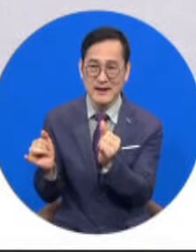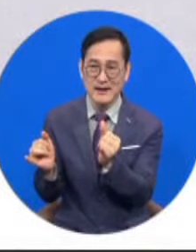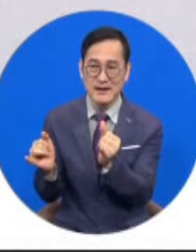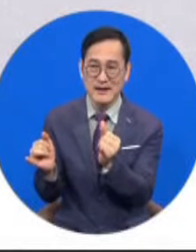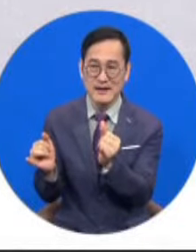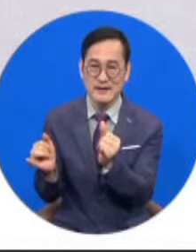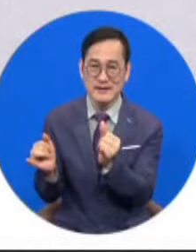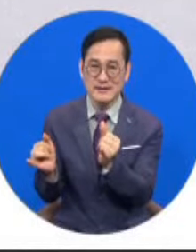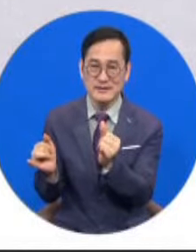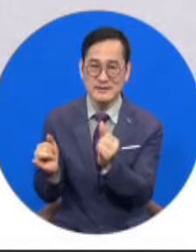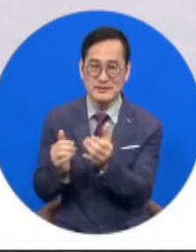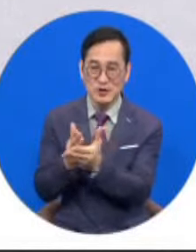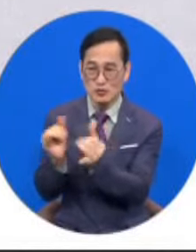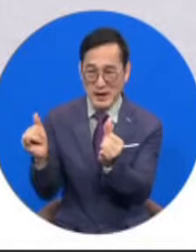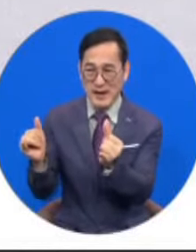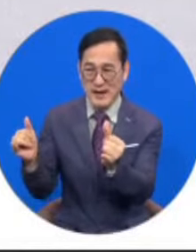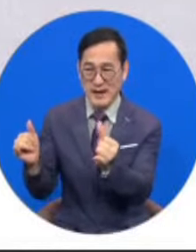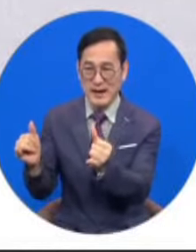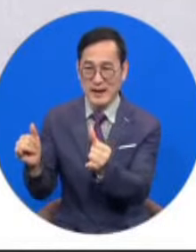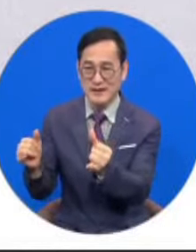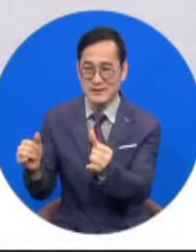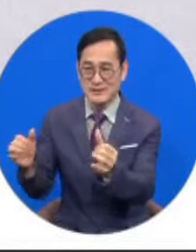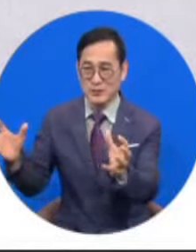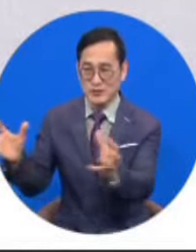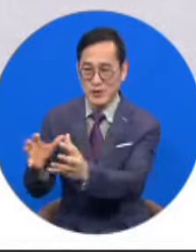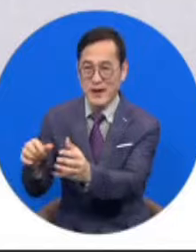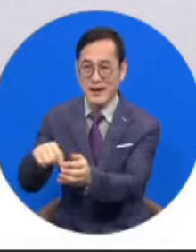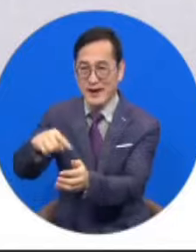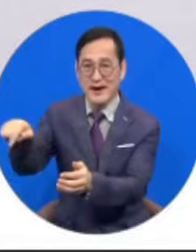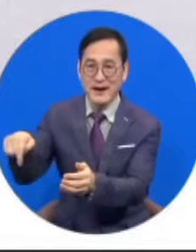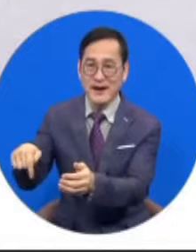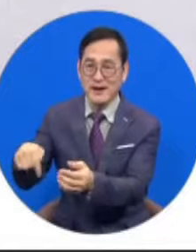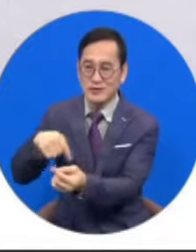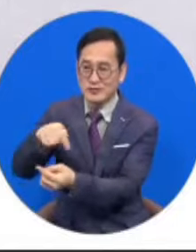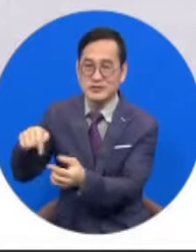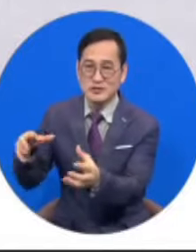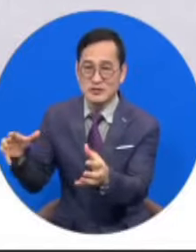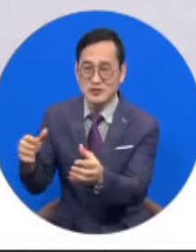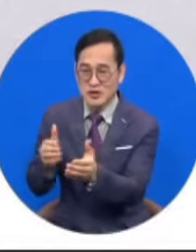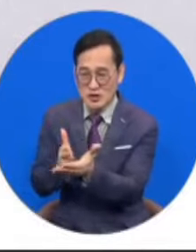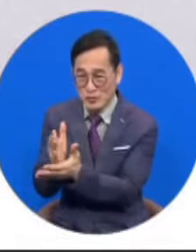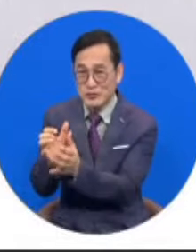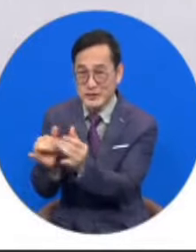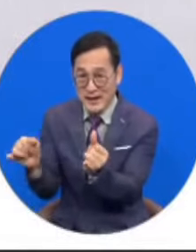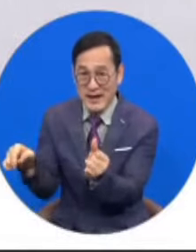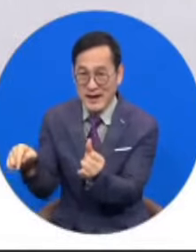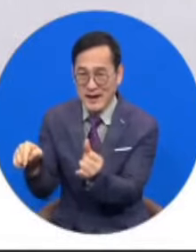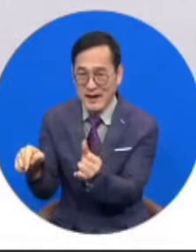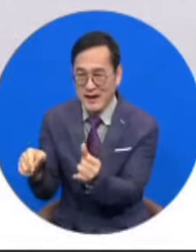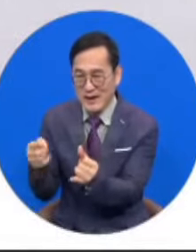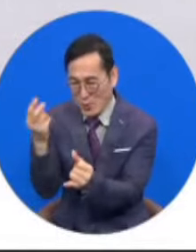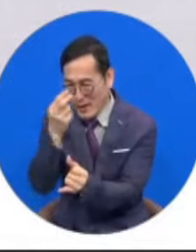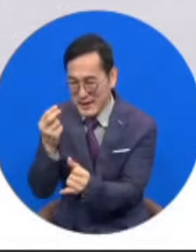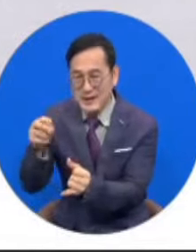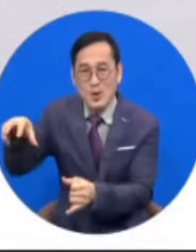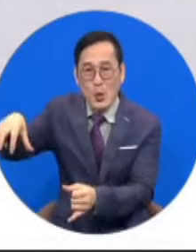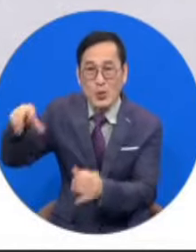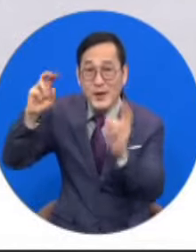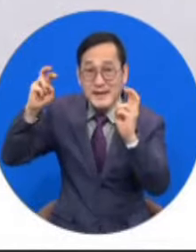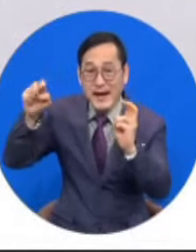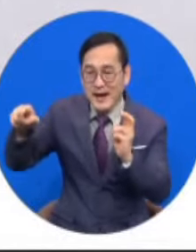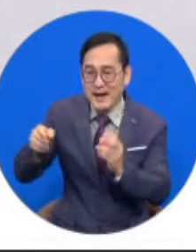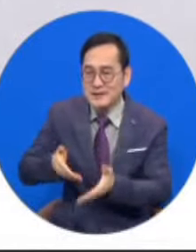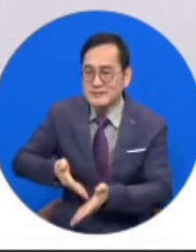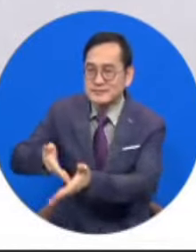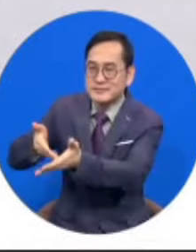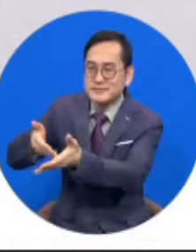할지 그런 단체가 있거든요 이제 거기에 의뢰를 하는데 아마 저런 것들 왜 검증이 안 됐을까 저 사람이 저 강의에서